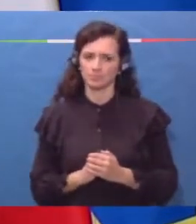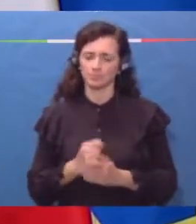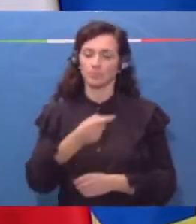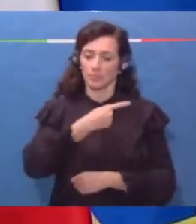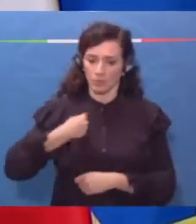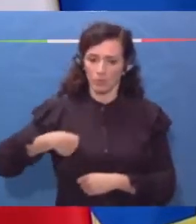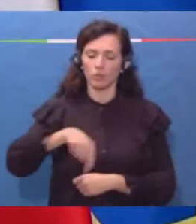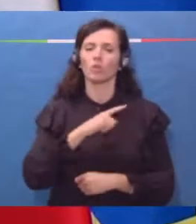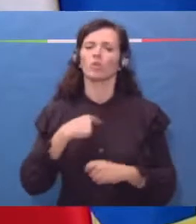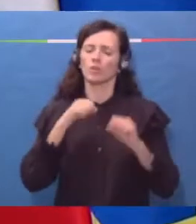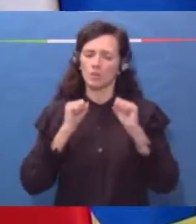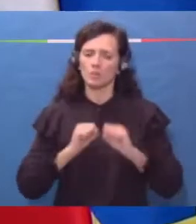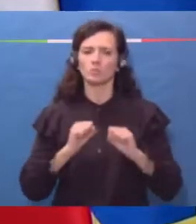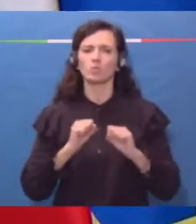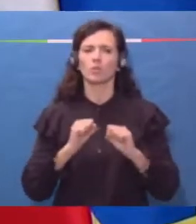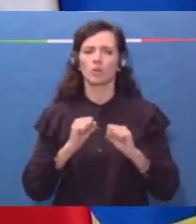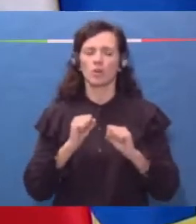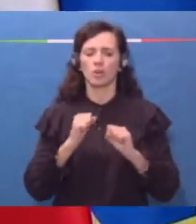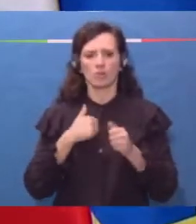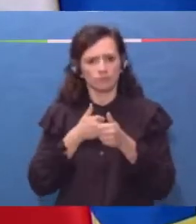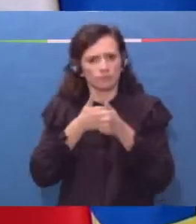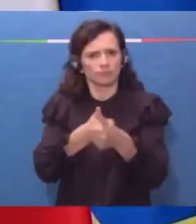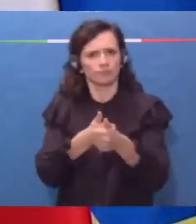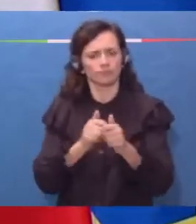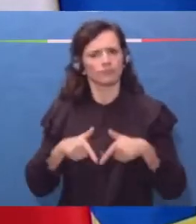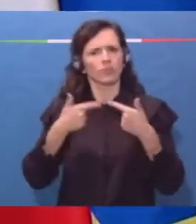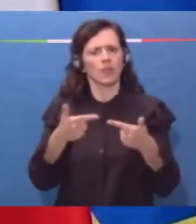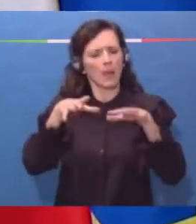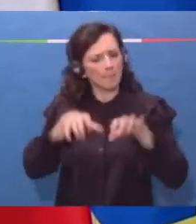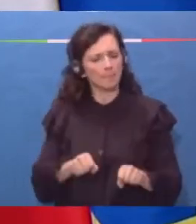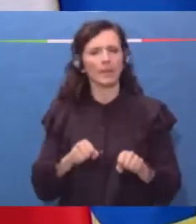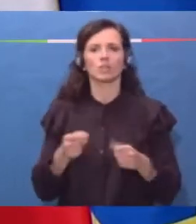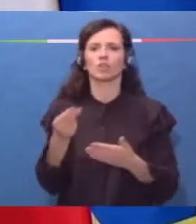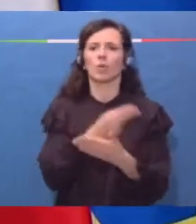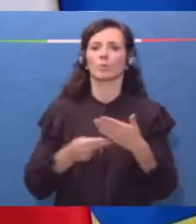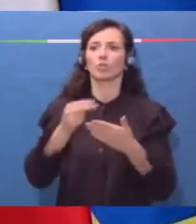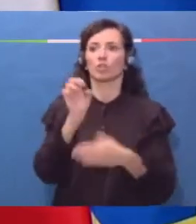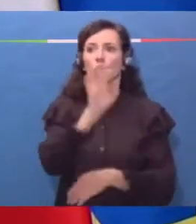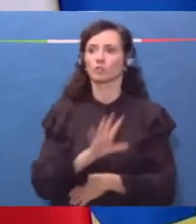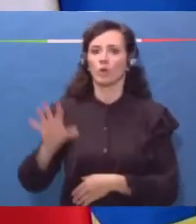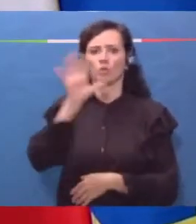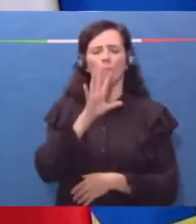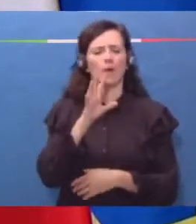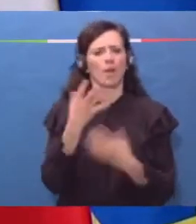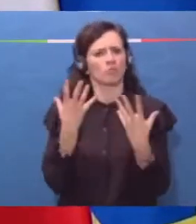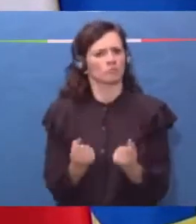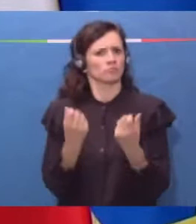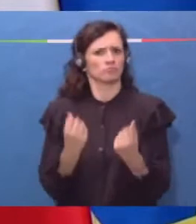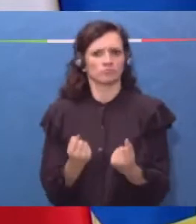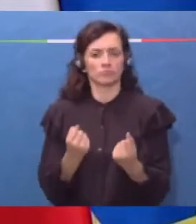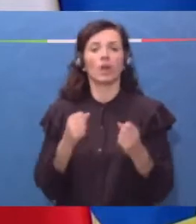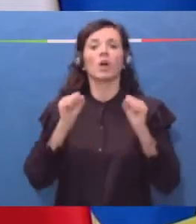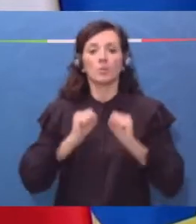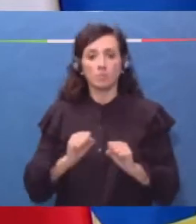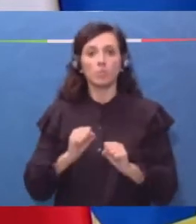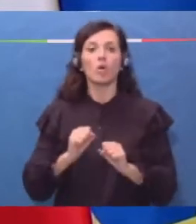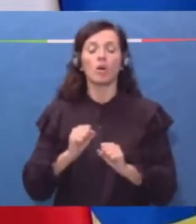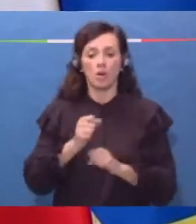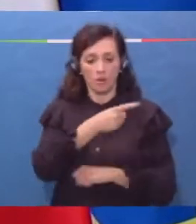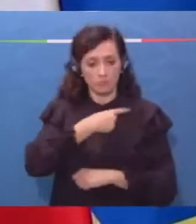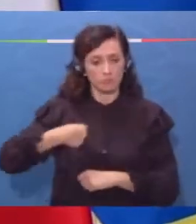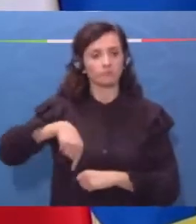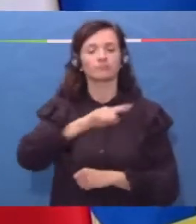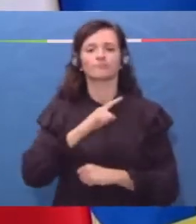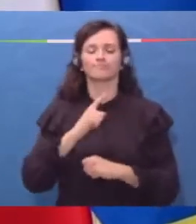metteremo le nostre affinità al servizio del progetto europeo in modo ancora più risoluto e costruiremo